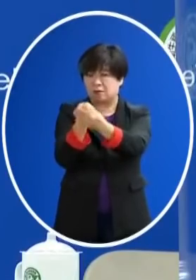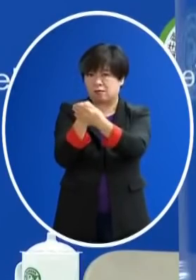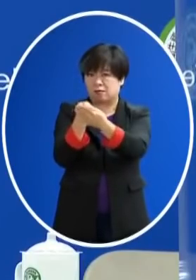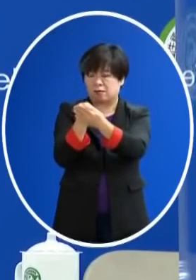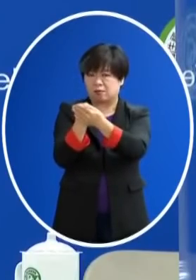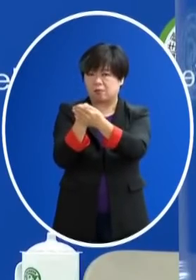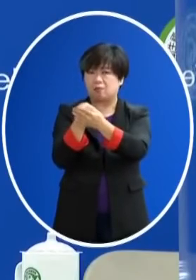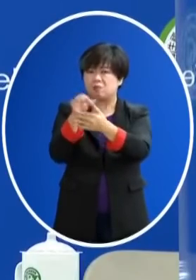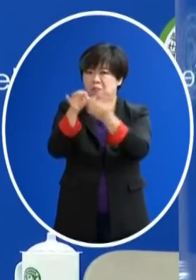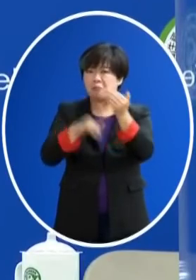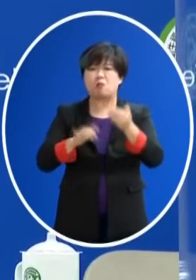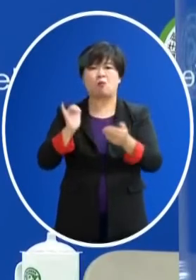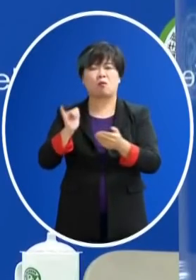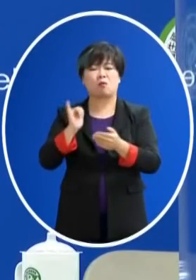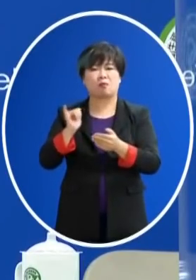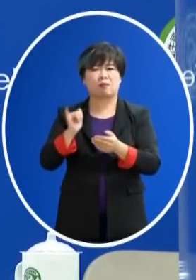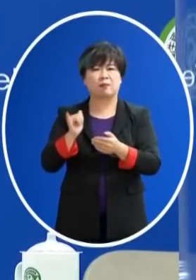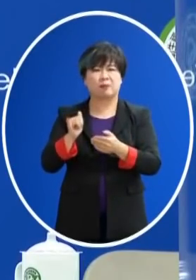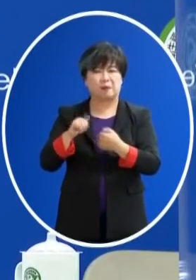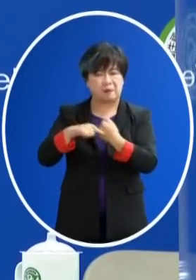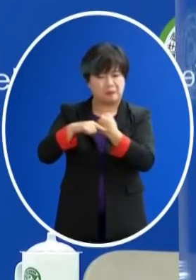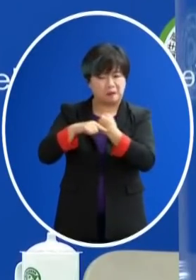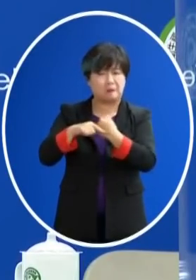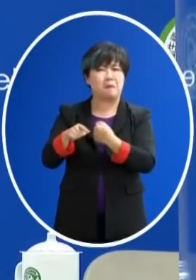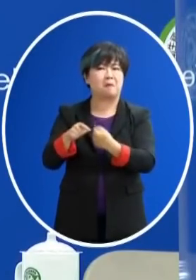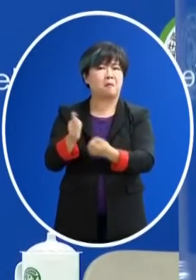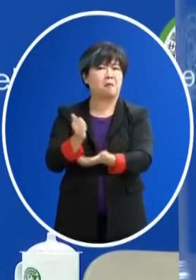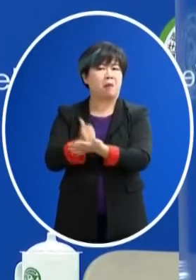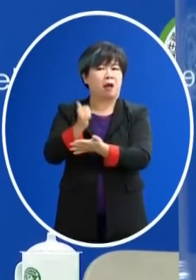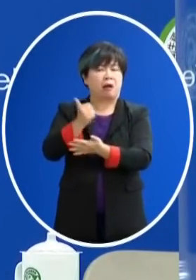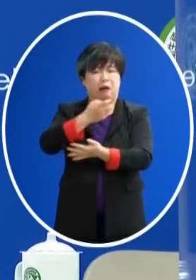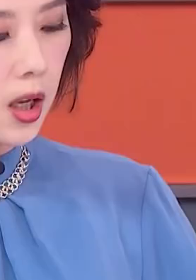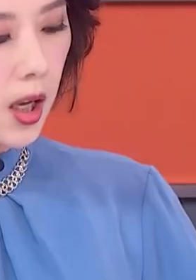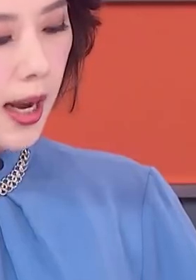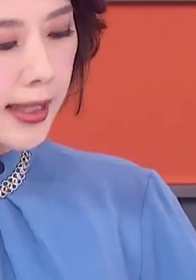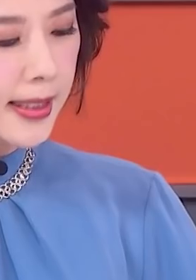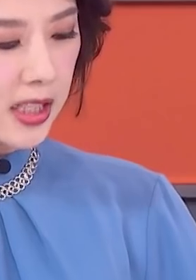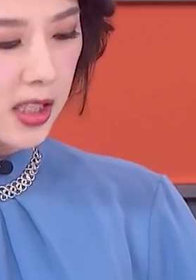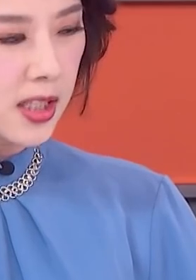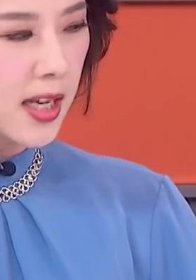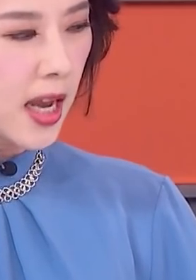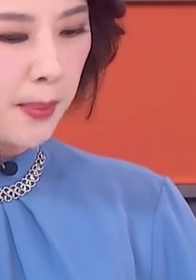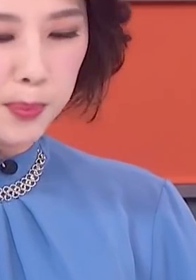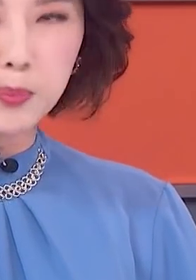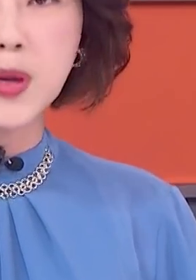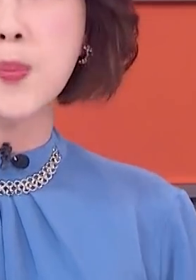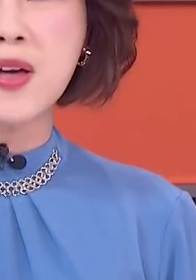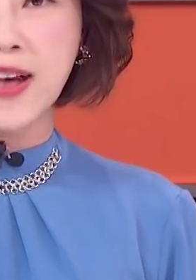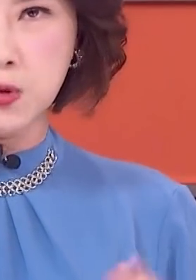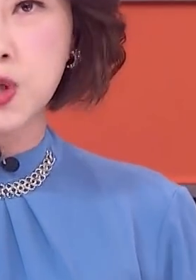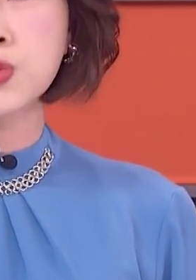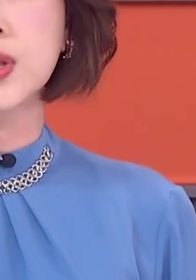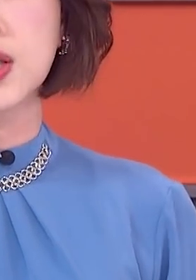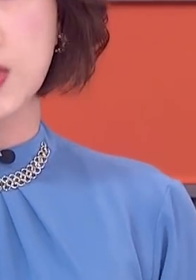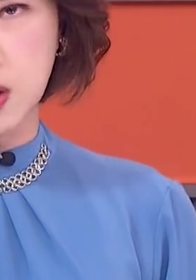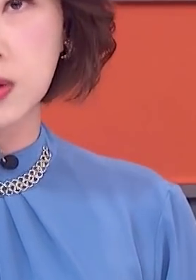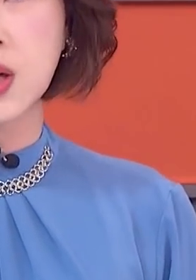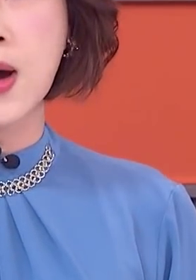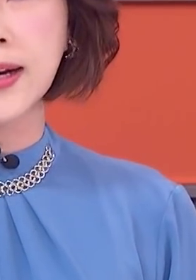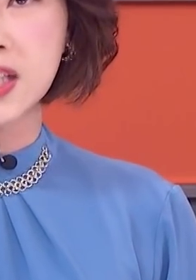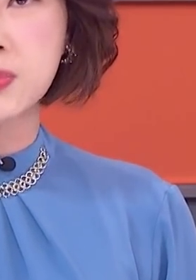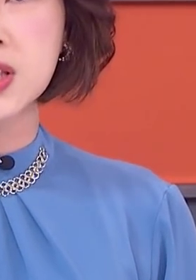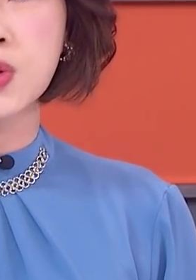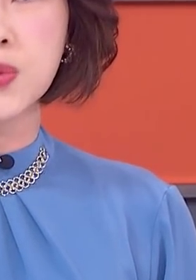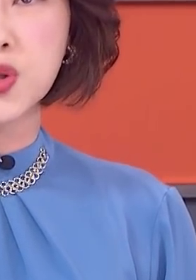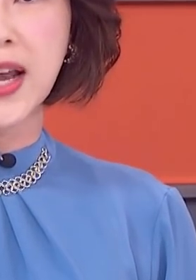都还是阴性的部分齁。以及呢我们在讲说这个航空公司齁，阿丽娜是真的没有办法约束你的员